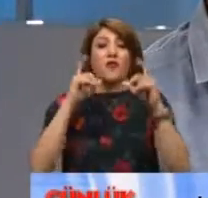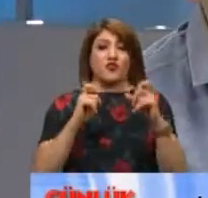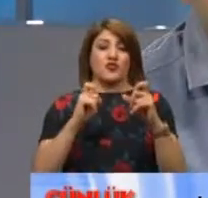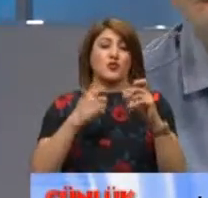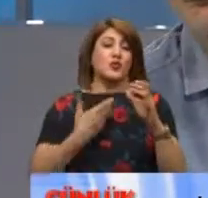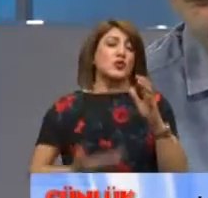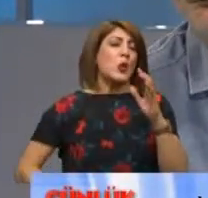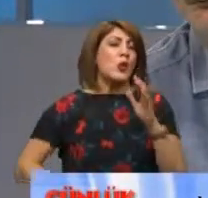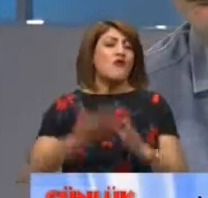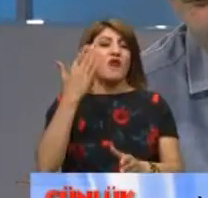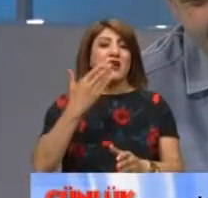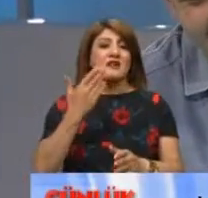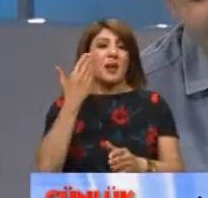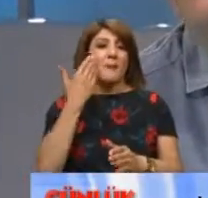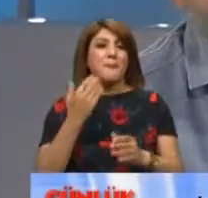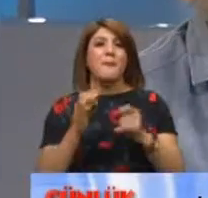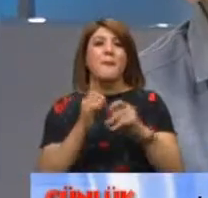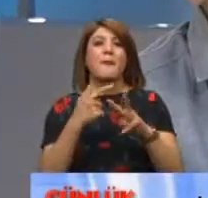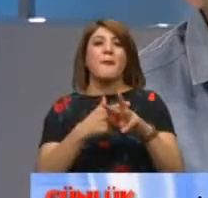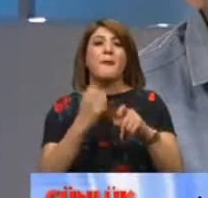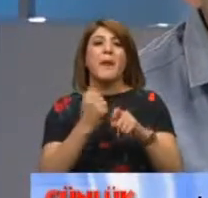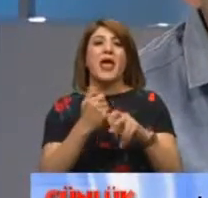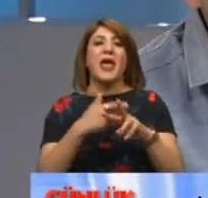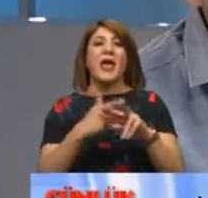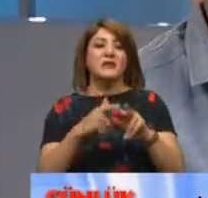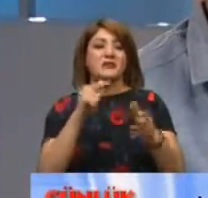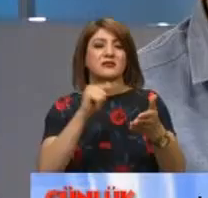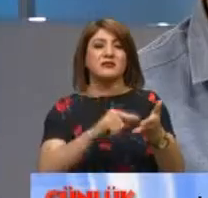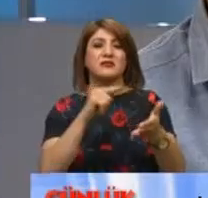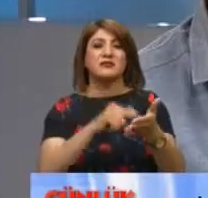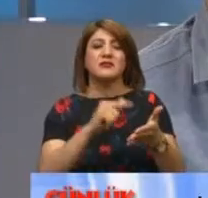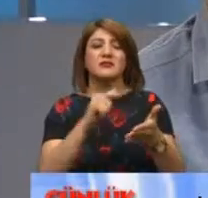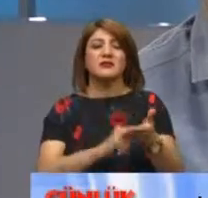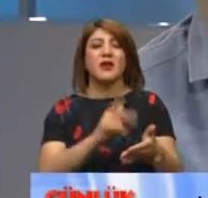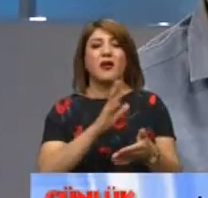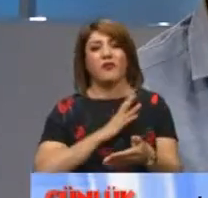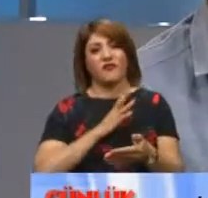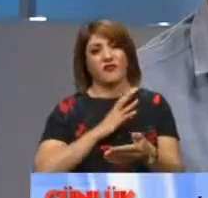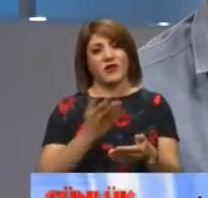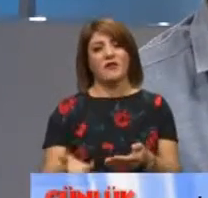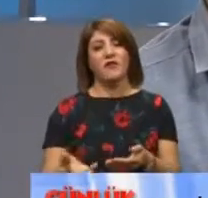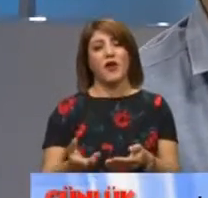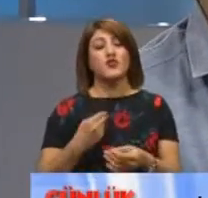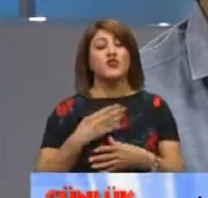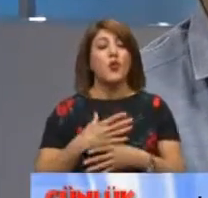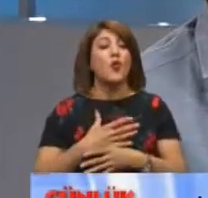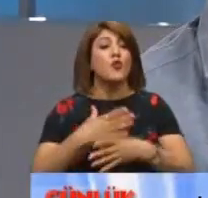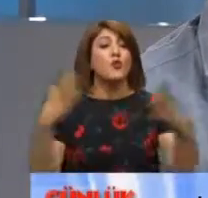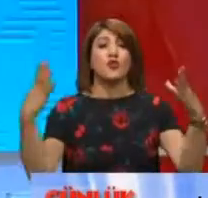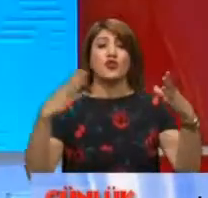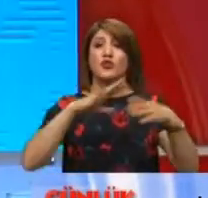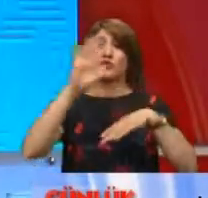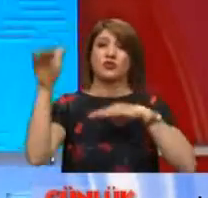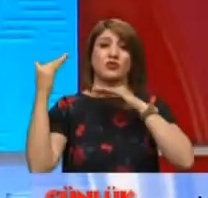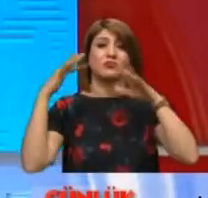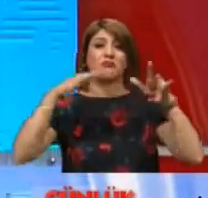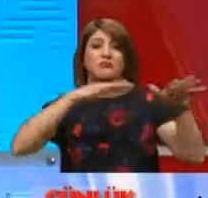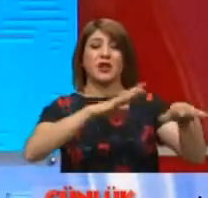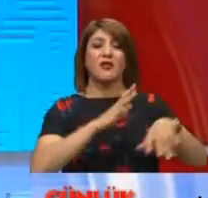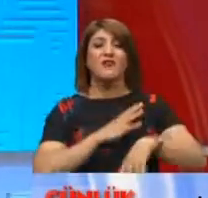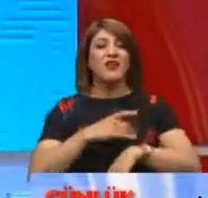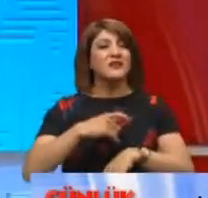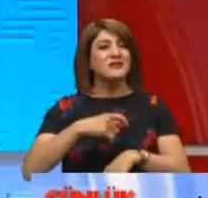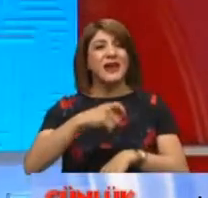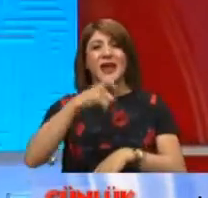beğeni. Her fotoğrafı binlerce beğeni alıyormuş. Allah Allah. Korkunç bir kitlesi var. Bizim şeyi hatırlar mısın? İnternet Mahir